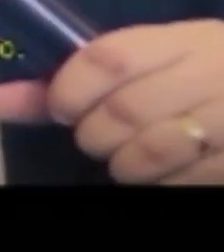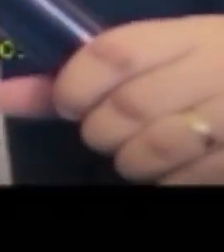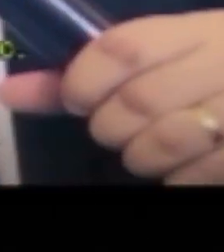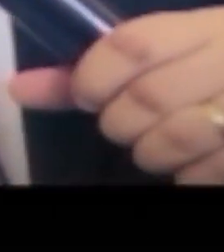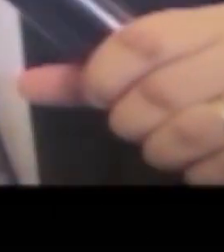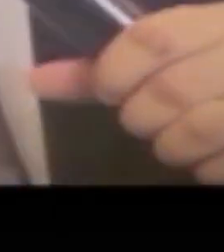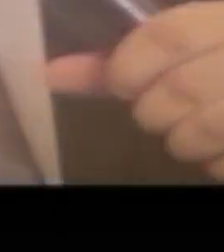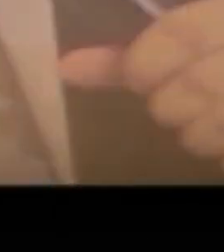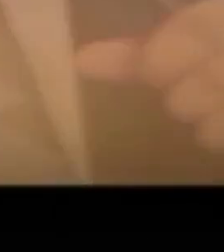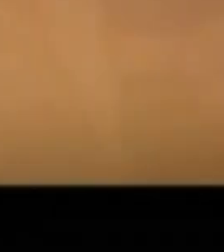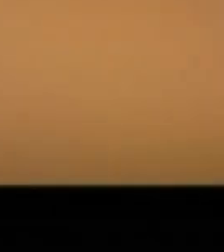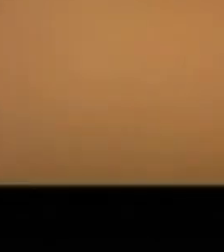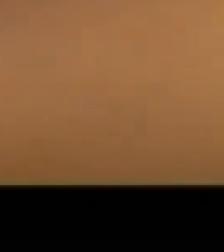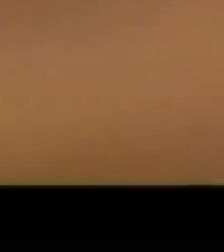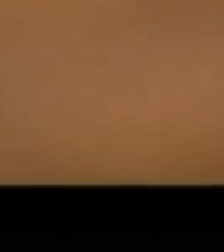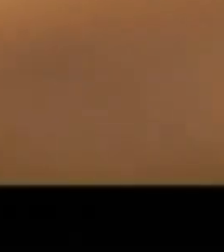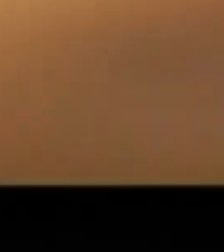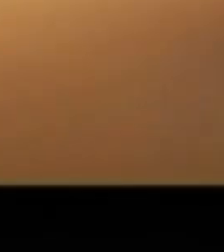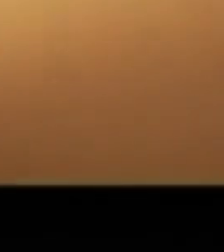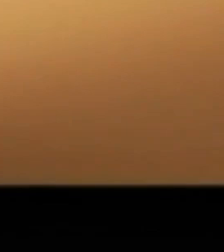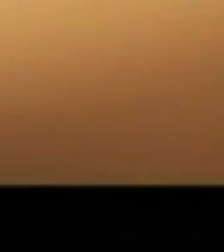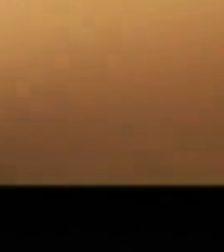سوس وطني